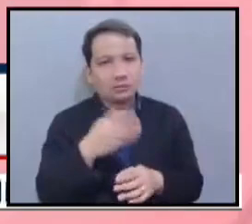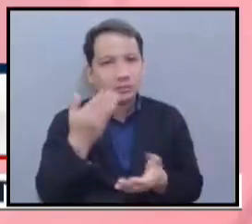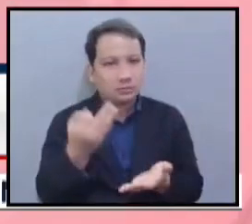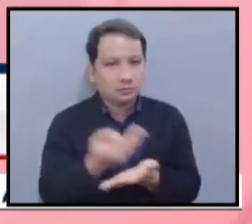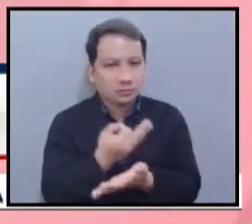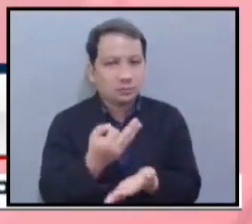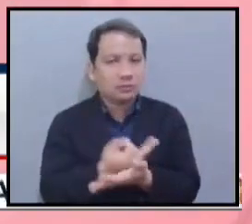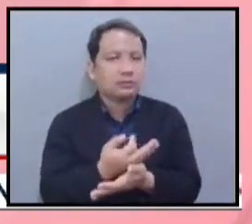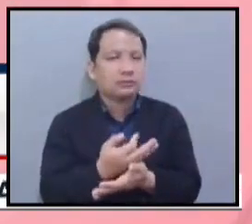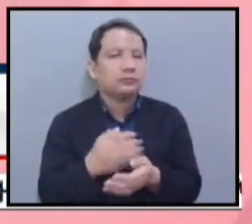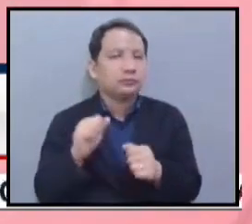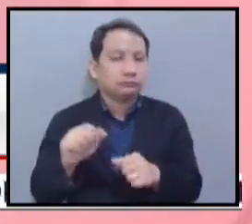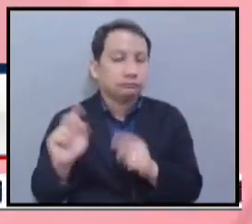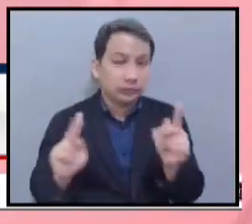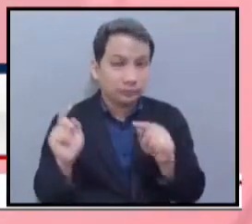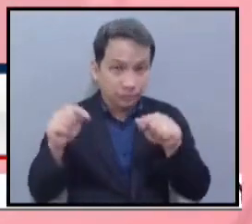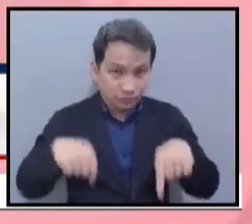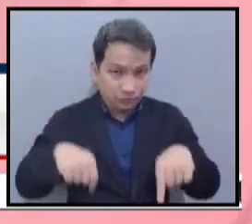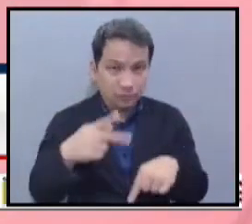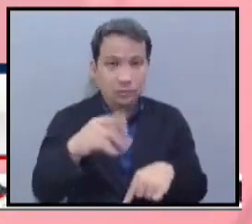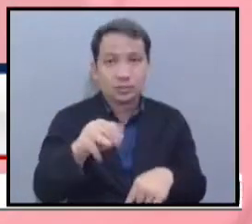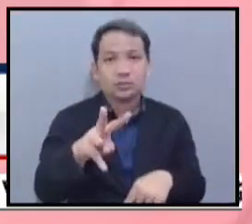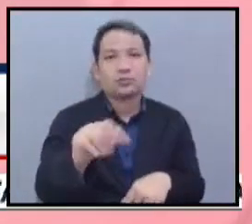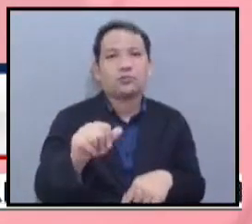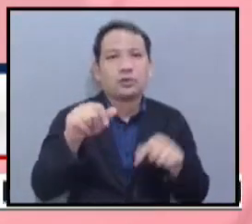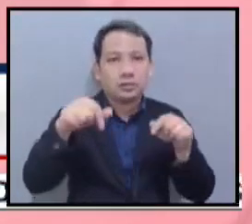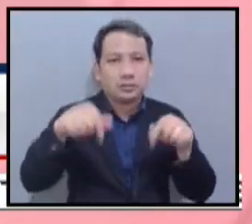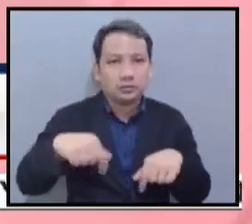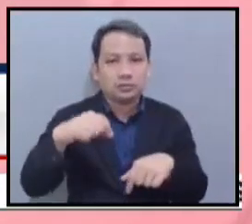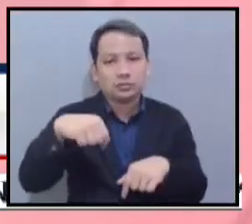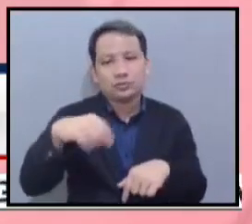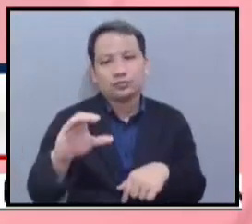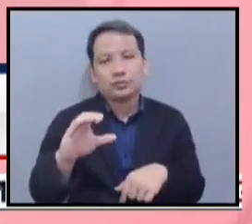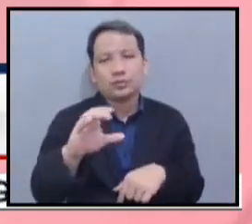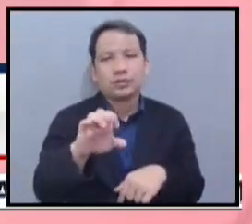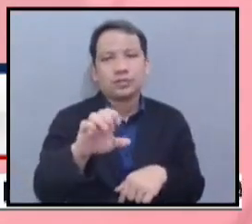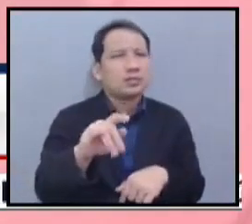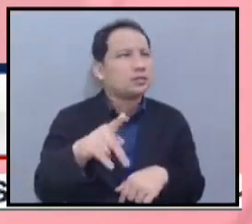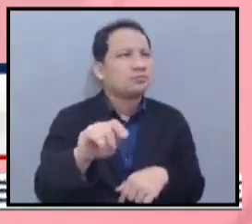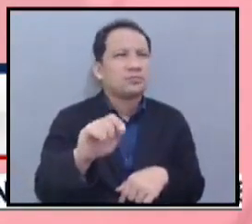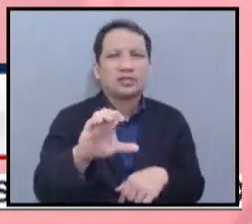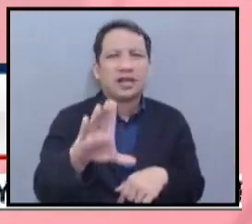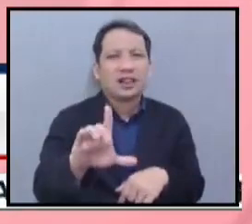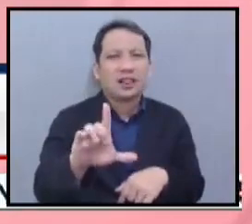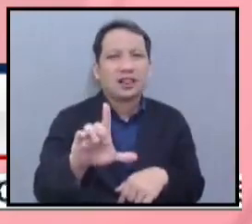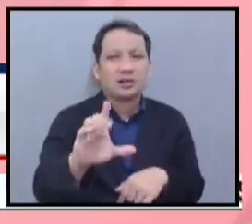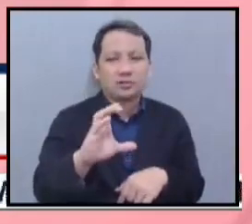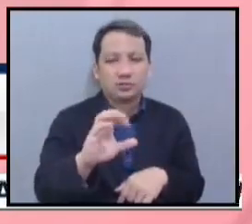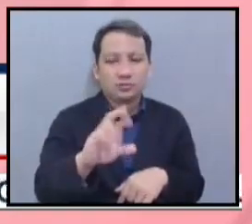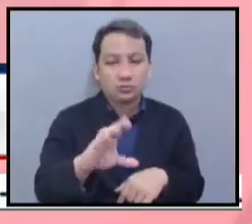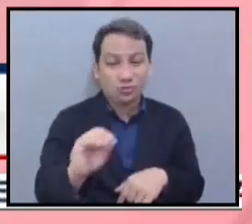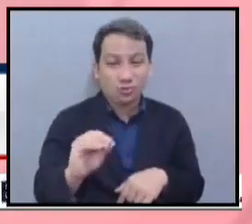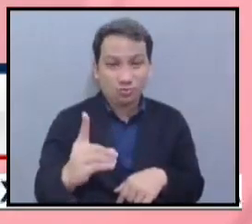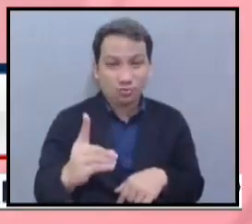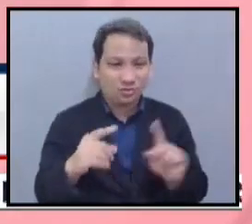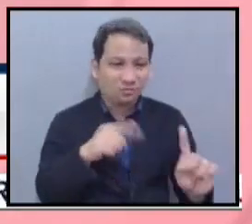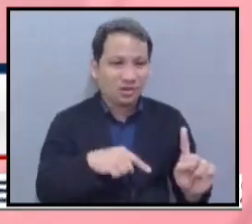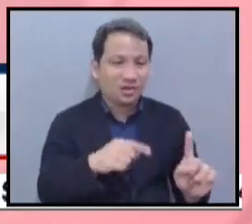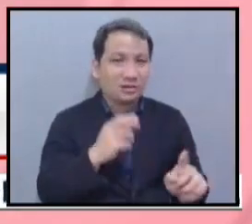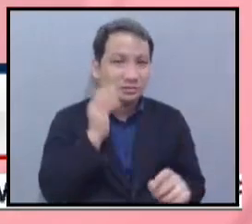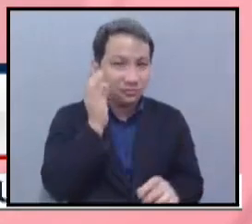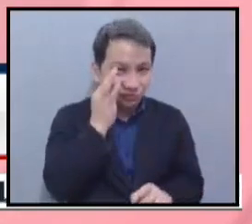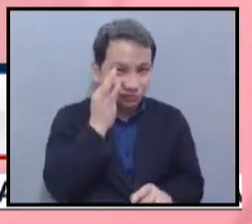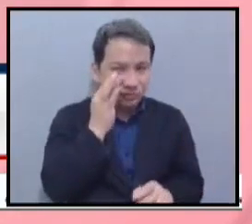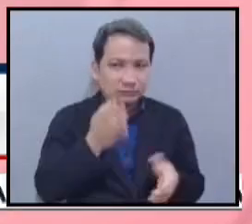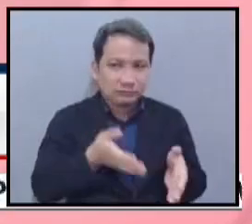mga kababayan dito sa Kadiwa ng Elliptical Road. Tulad na lang itong mga prutas na nandito ngayon, mayroon ding mayroon